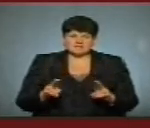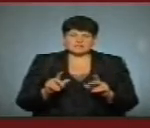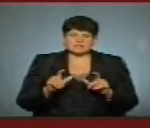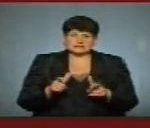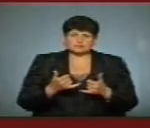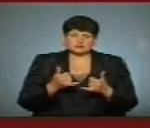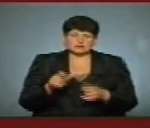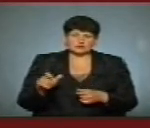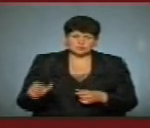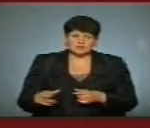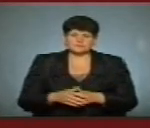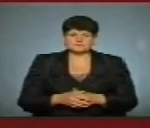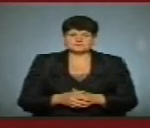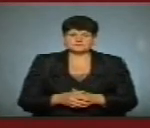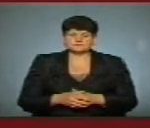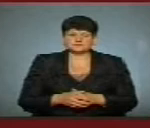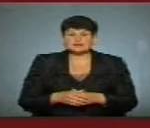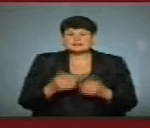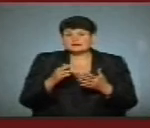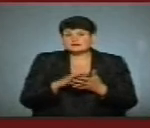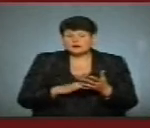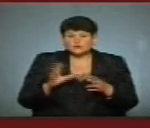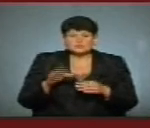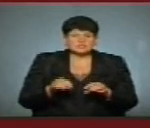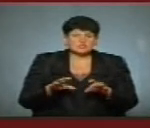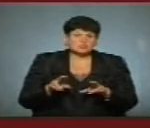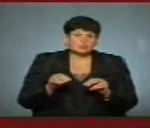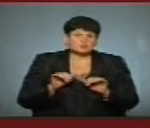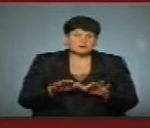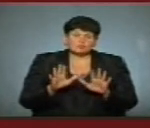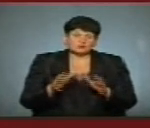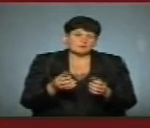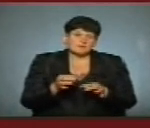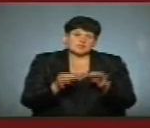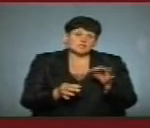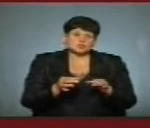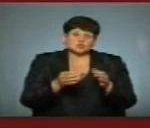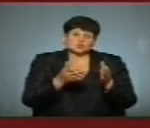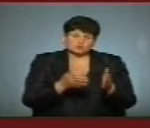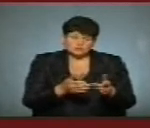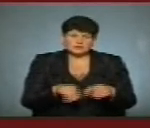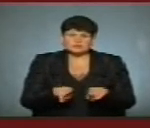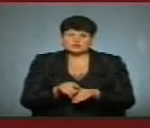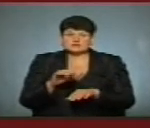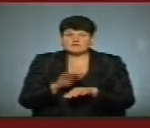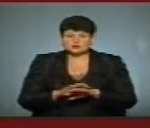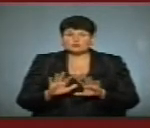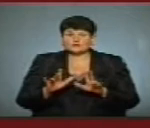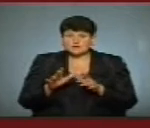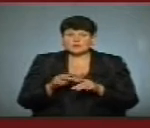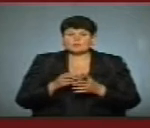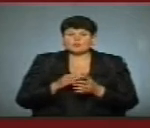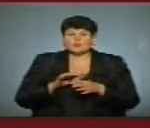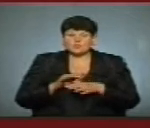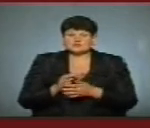про адміністративні правопорушення. Надалі усі рішення по справі прийматиме суд. Також за фактом події проводиться